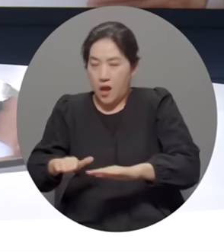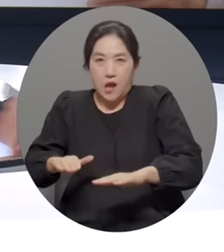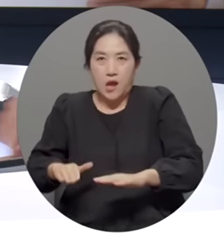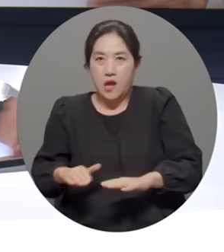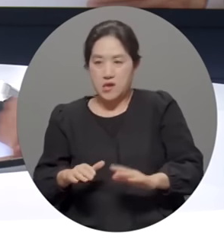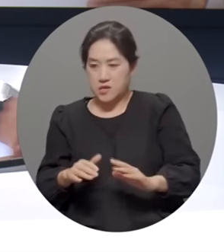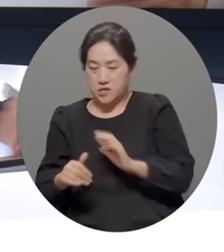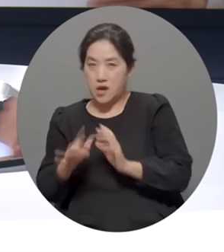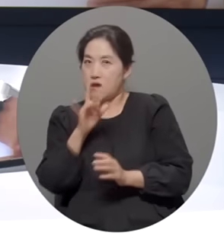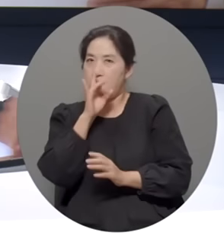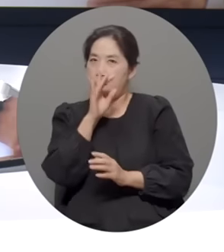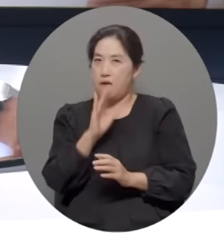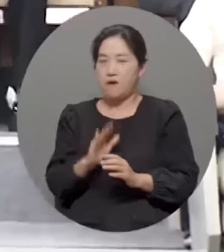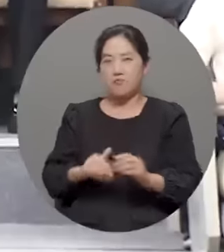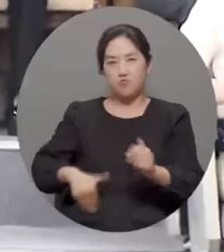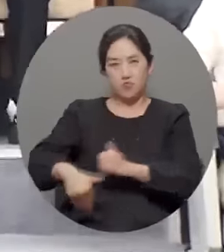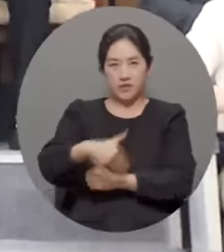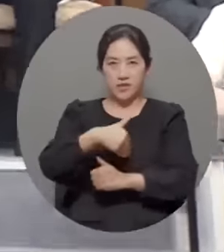고재민 기자입니다.